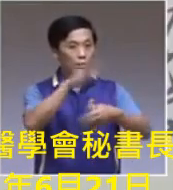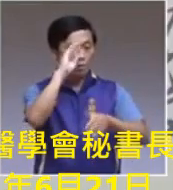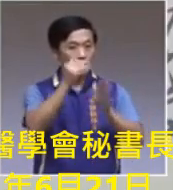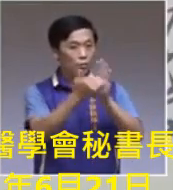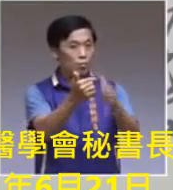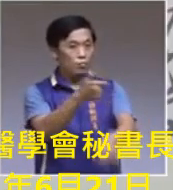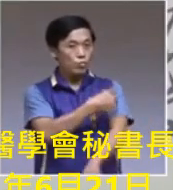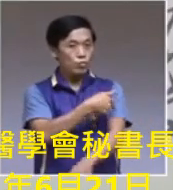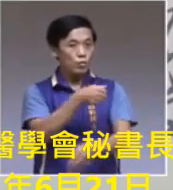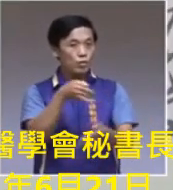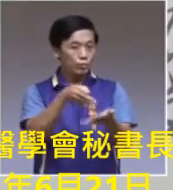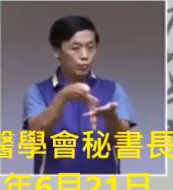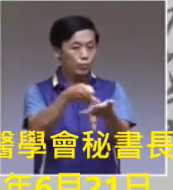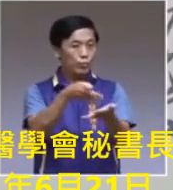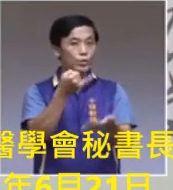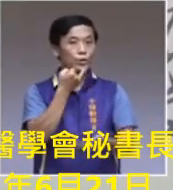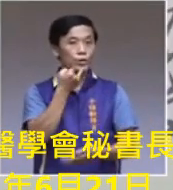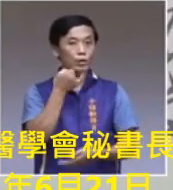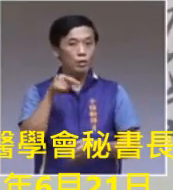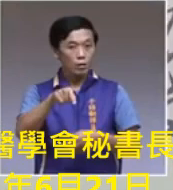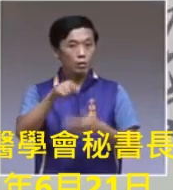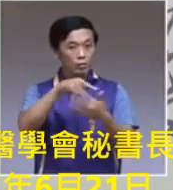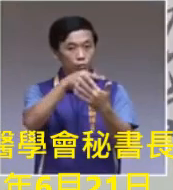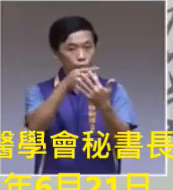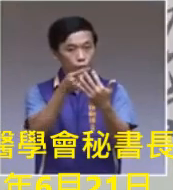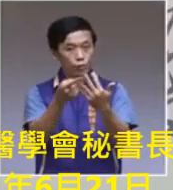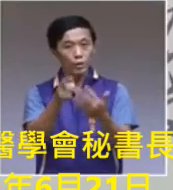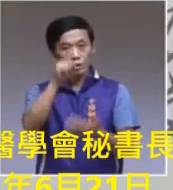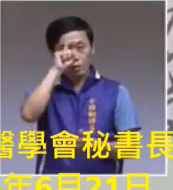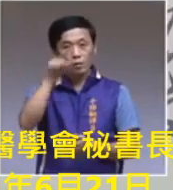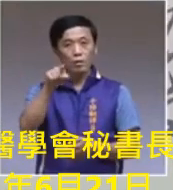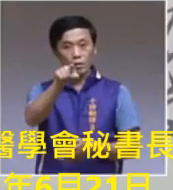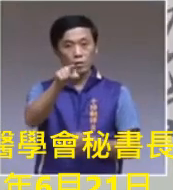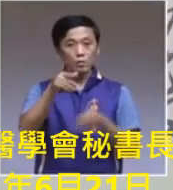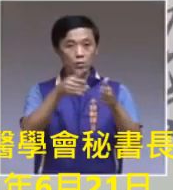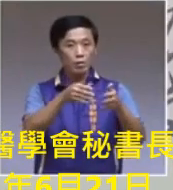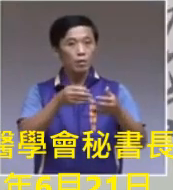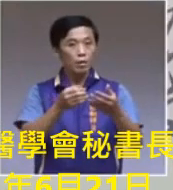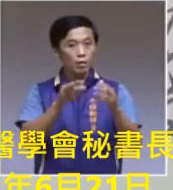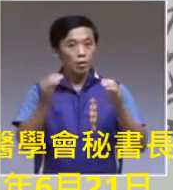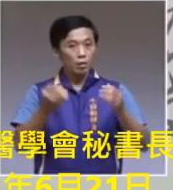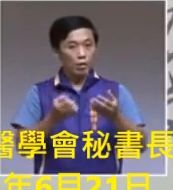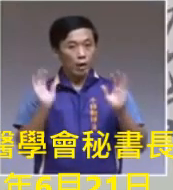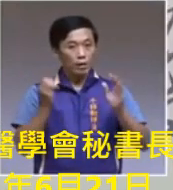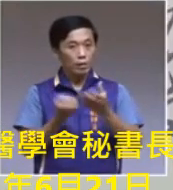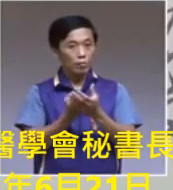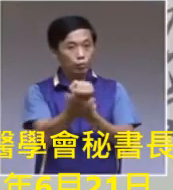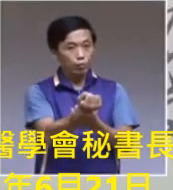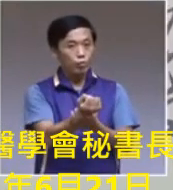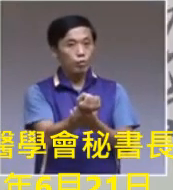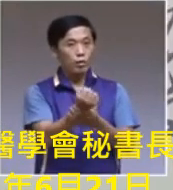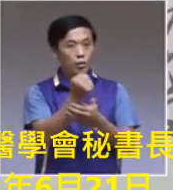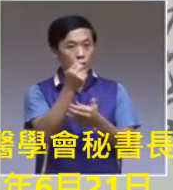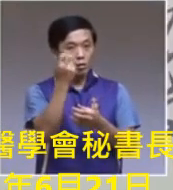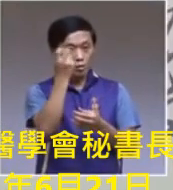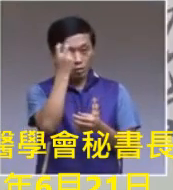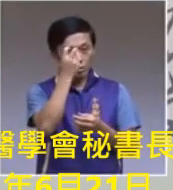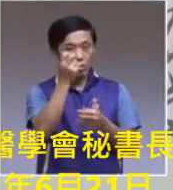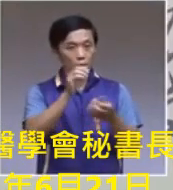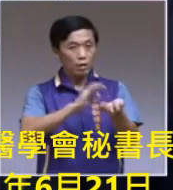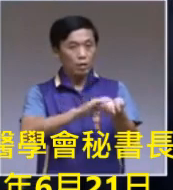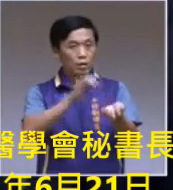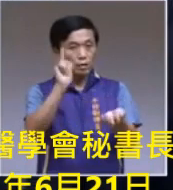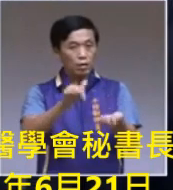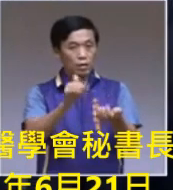那这个流程大概就是会请你在跟产检的妇产科医师进行评估以